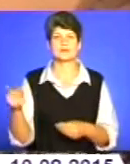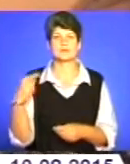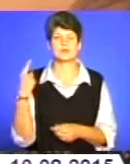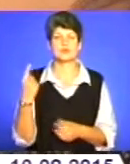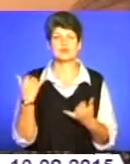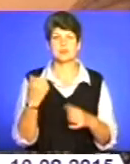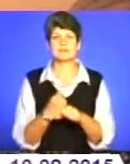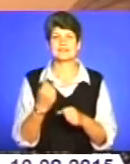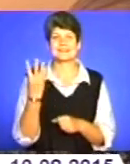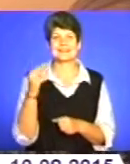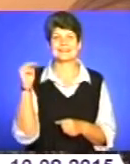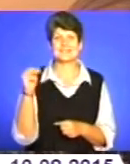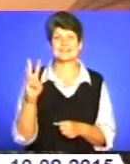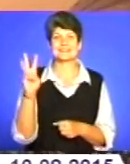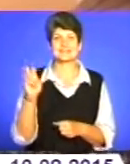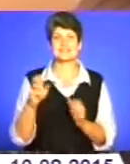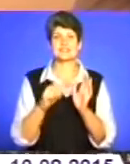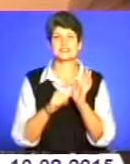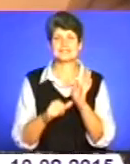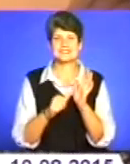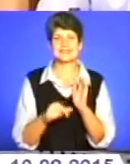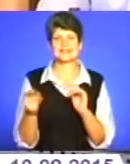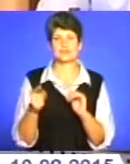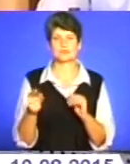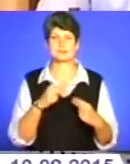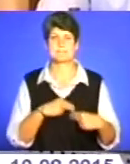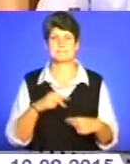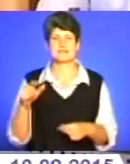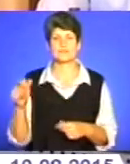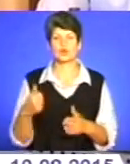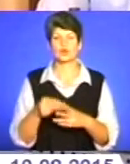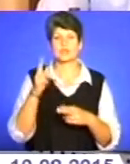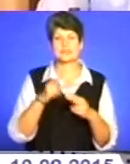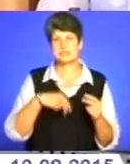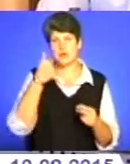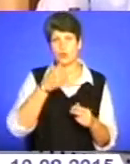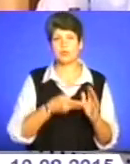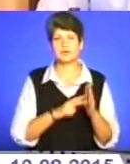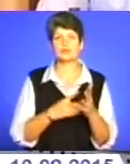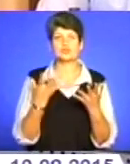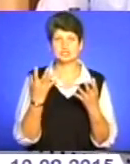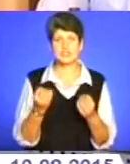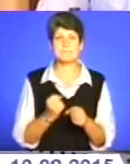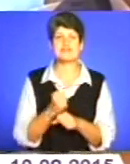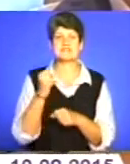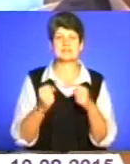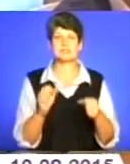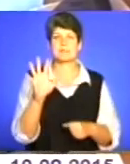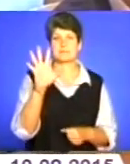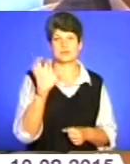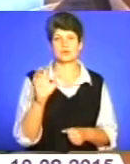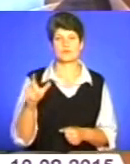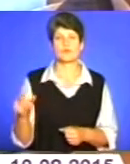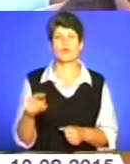працює 3360 тернопільських працівників. До кінця року планують працевлаштувати ще 500 чоловік. У лютому ж